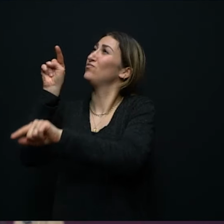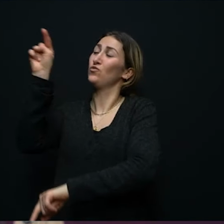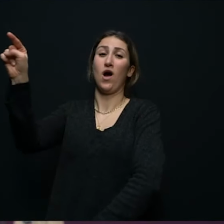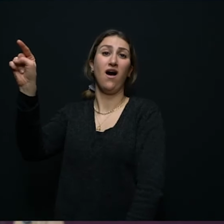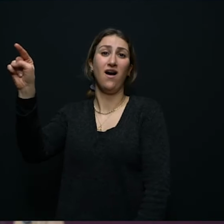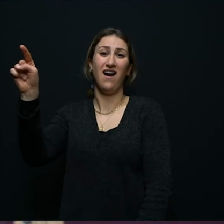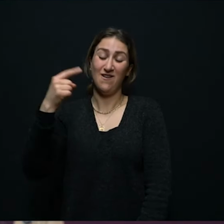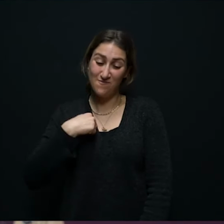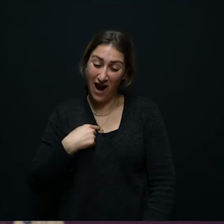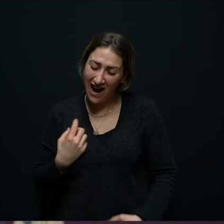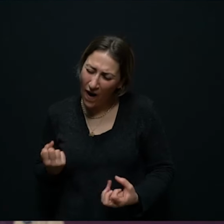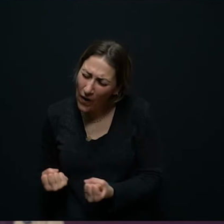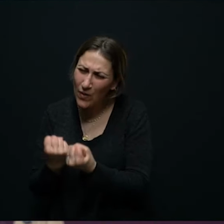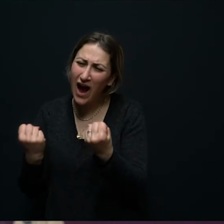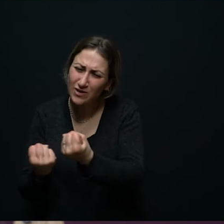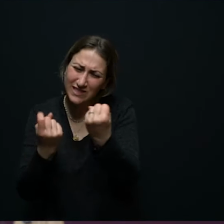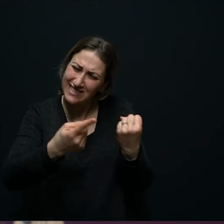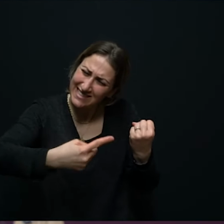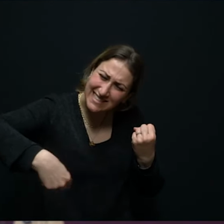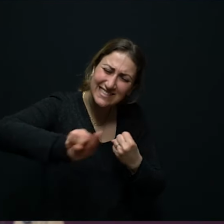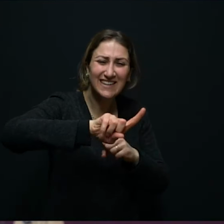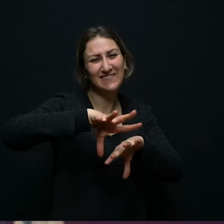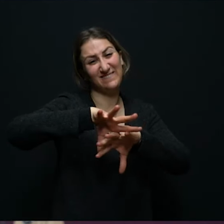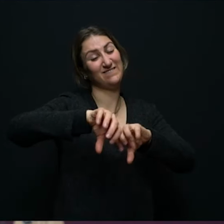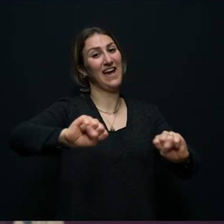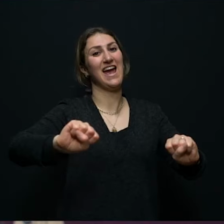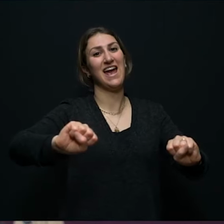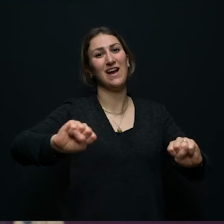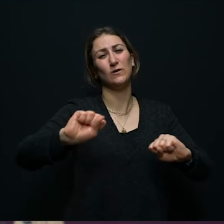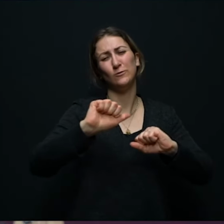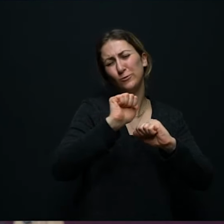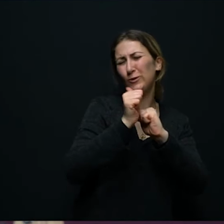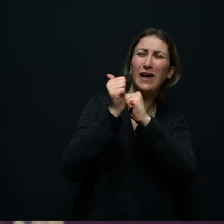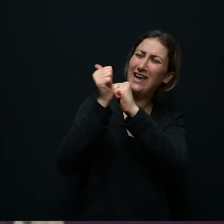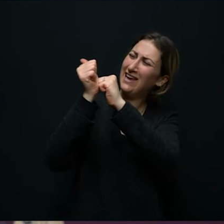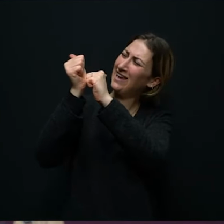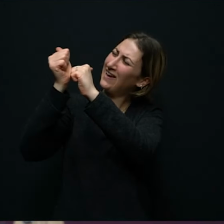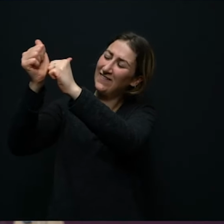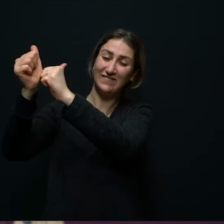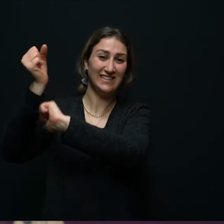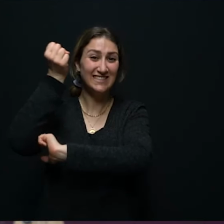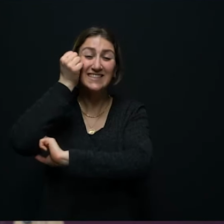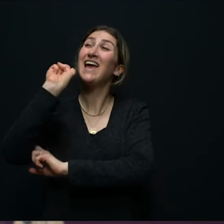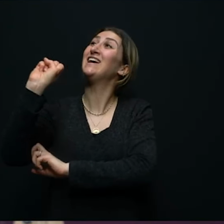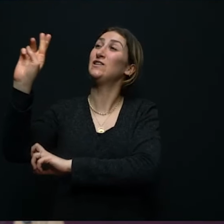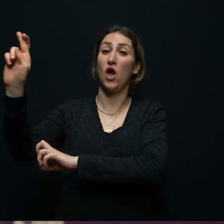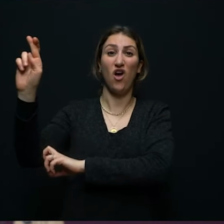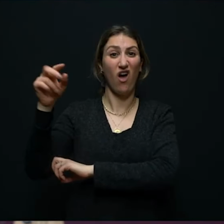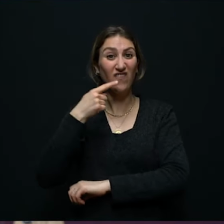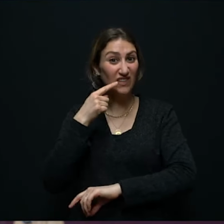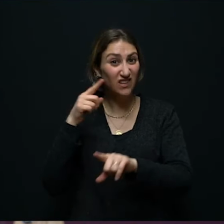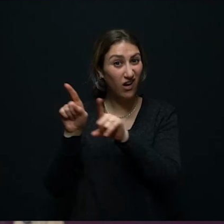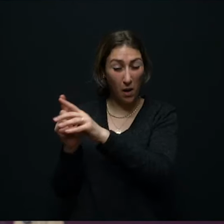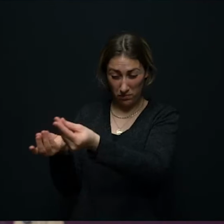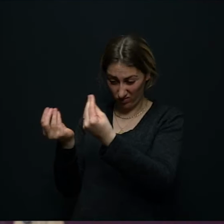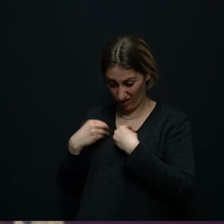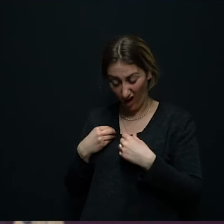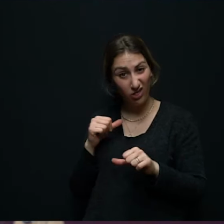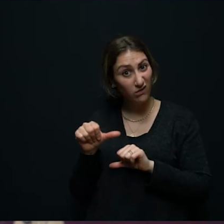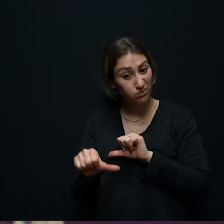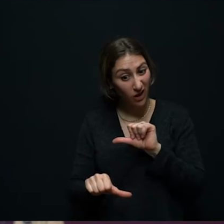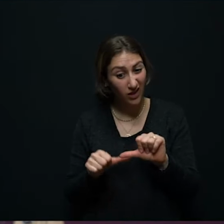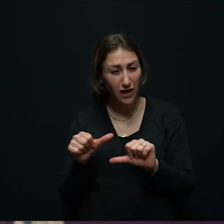pas une sanction c'est un privilège et pourtant dans l'esprit de beaucoup d'entre nous la